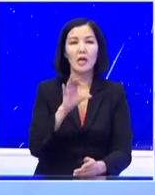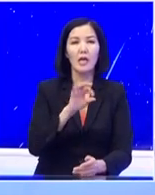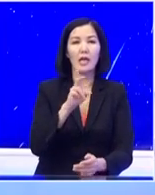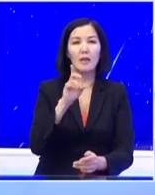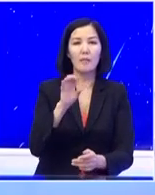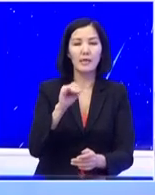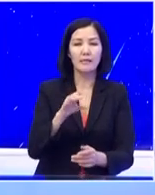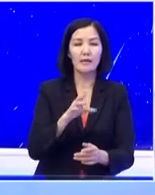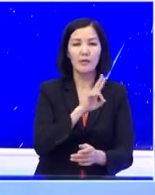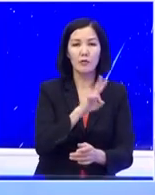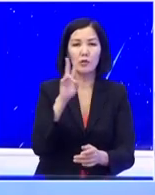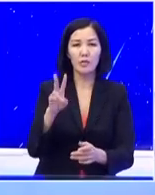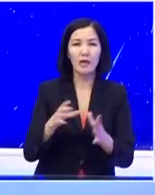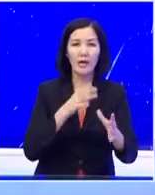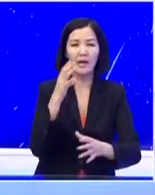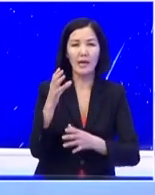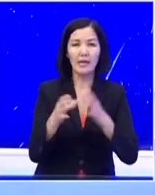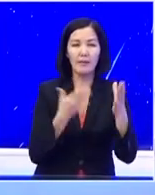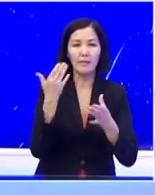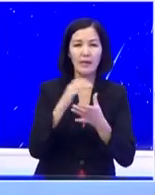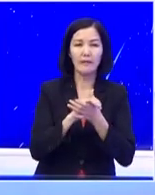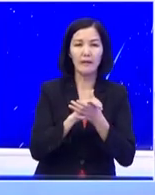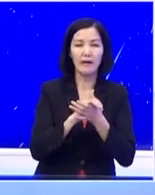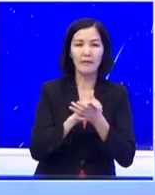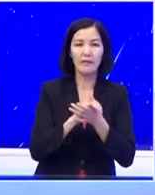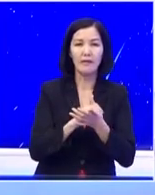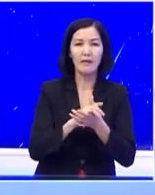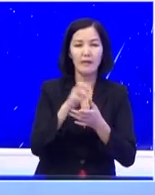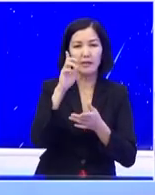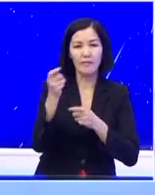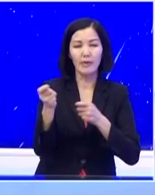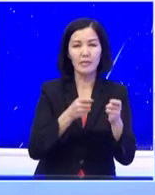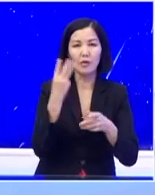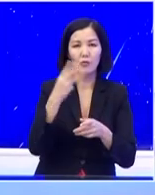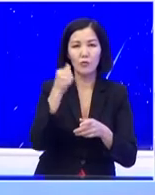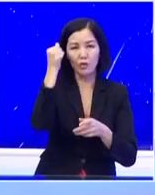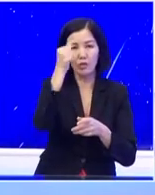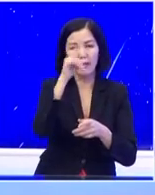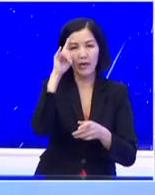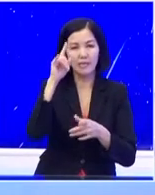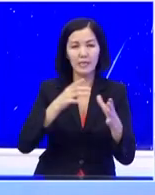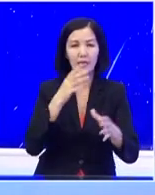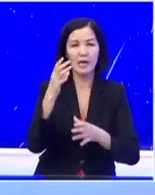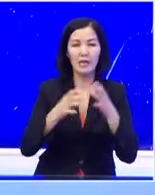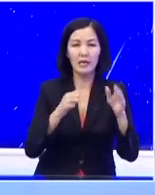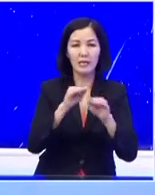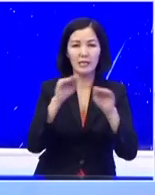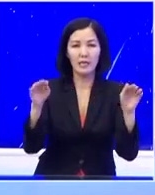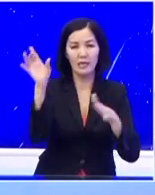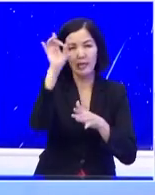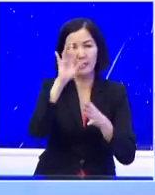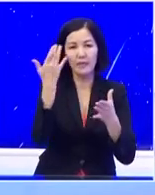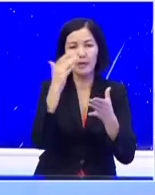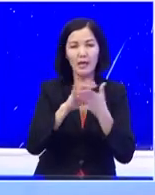Елбасы әлем таныған кемеңгер тұлға, ел басқарған 30-ға жуық жылда Қазақстанды халықаралық деңгейге шығарды.